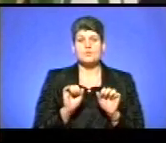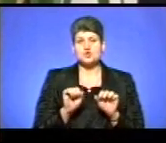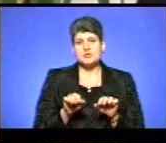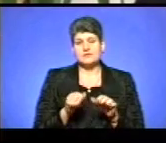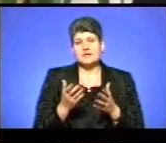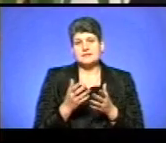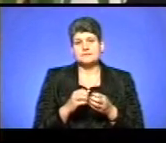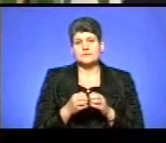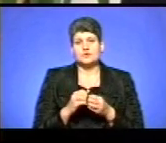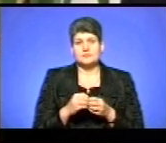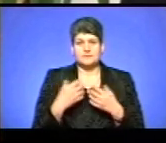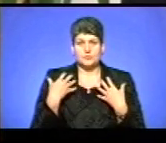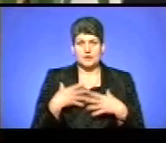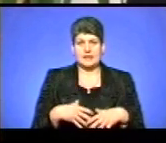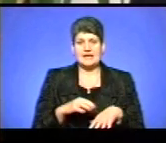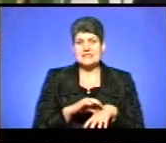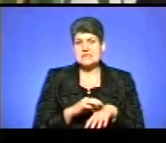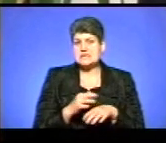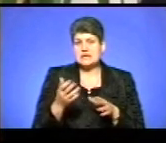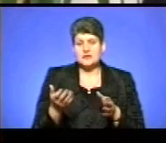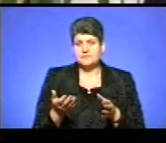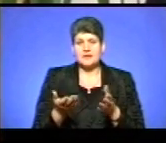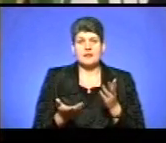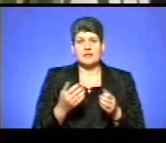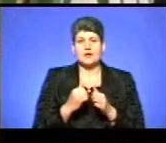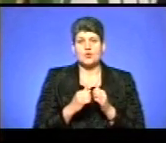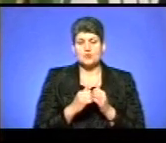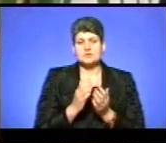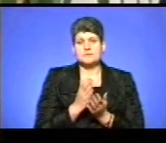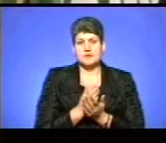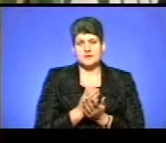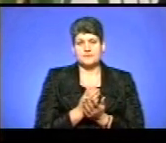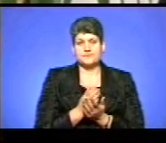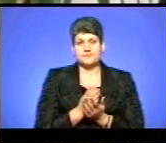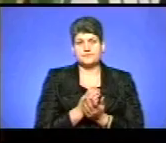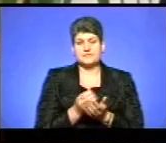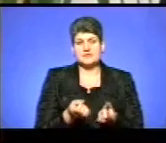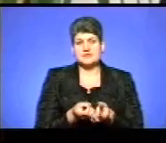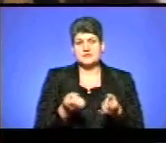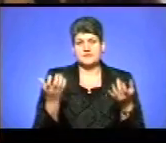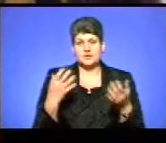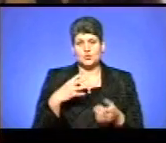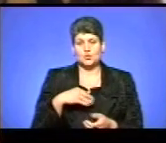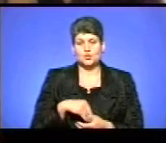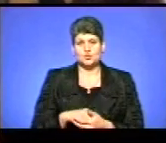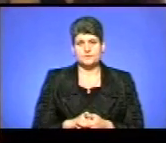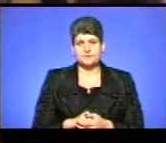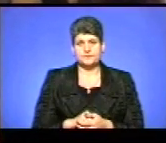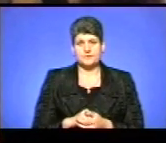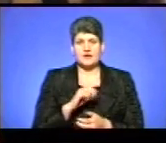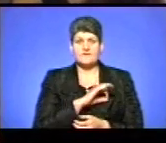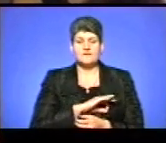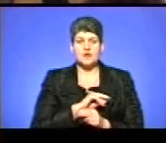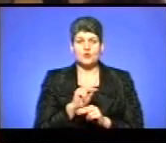якийсь дефект на тілі, але кожен із них має світлу душу. Вихованці